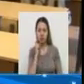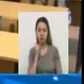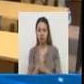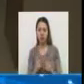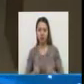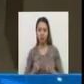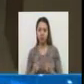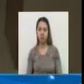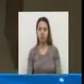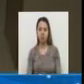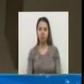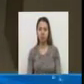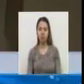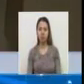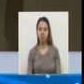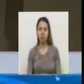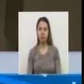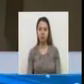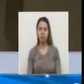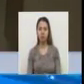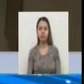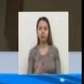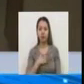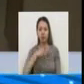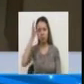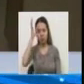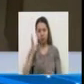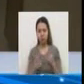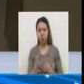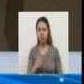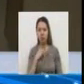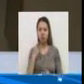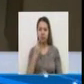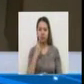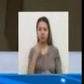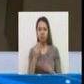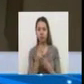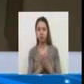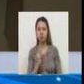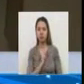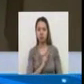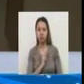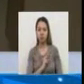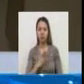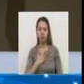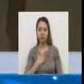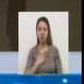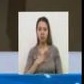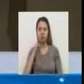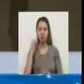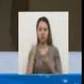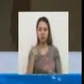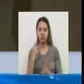талабы. Я учусь в университете. Біздің университет көп тілдік бағдарламасы бойынша жұмыс істейді. Соның арқасында